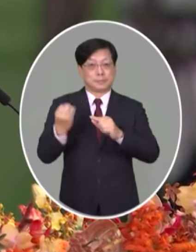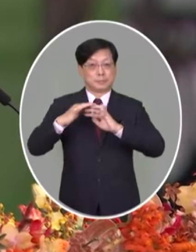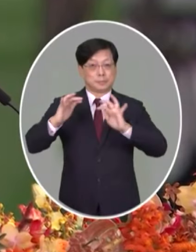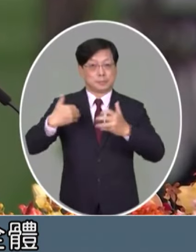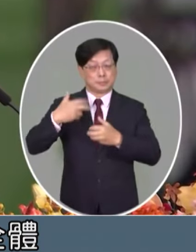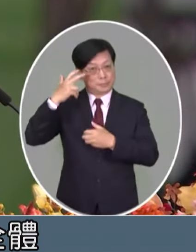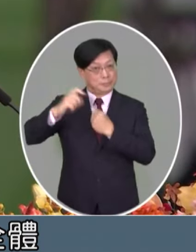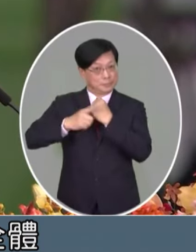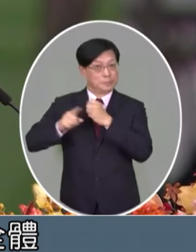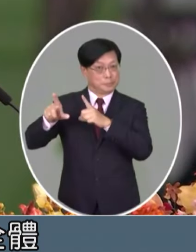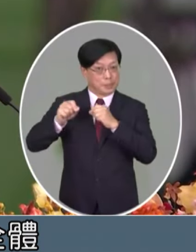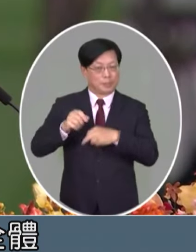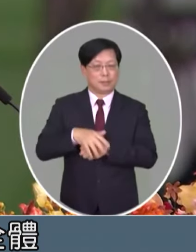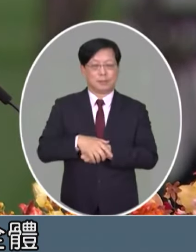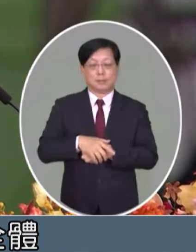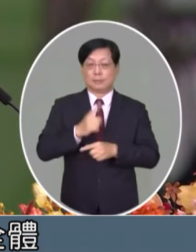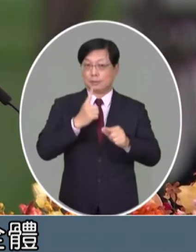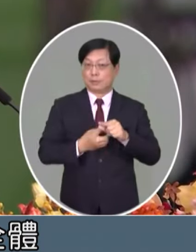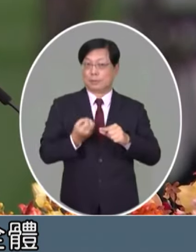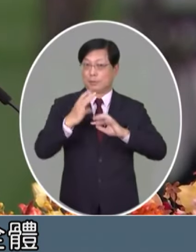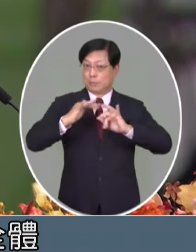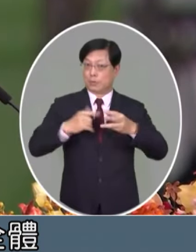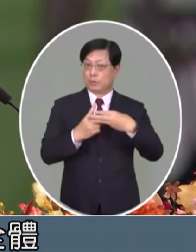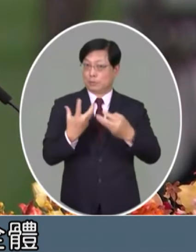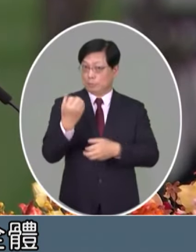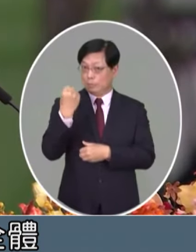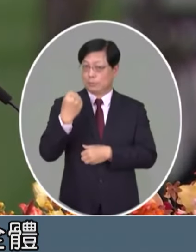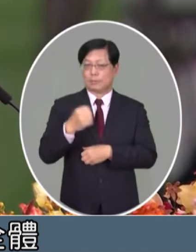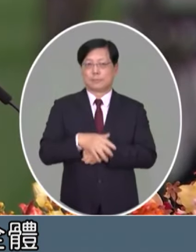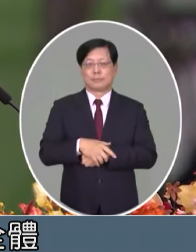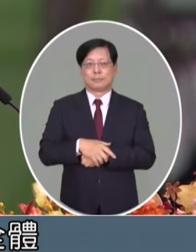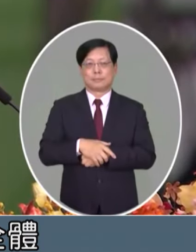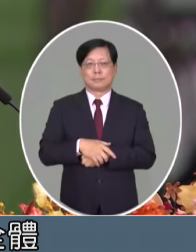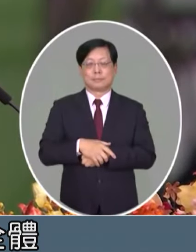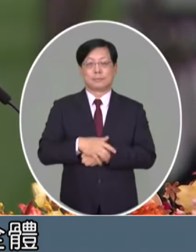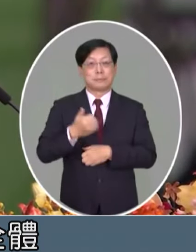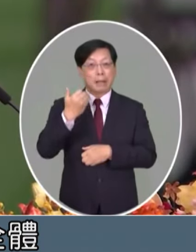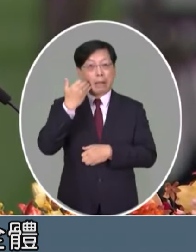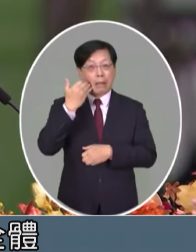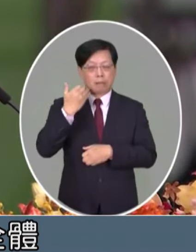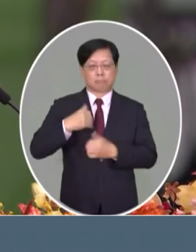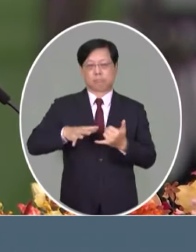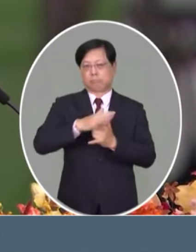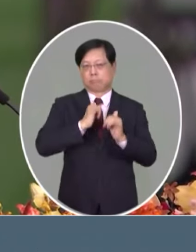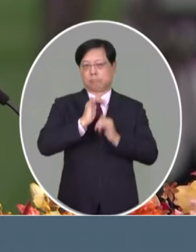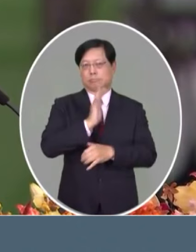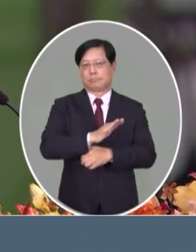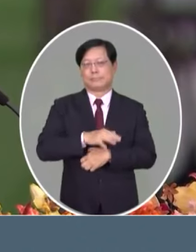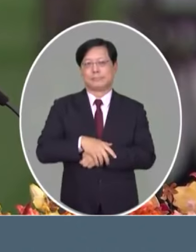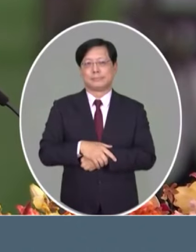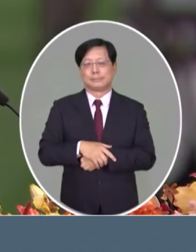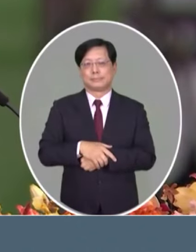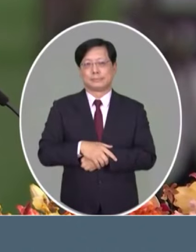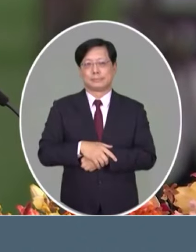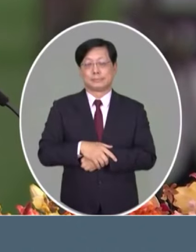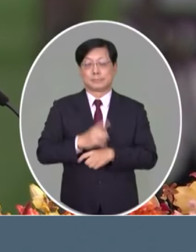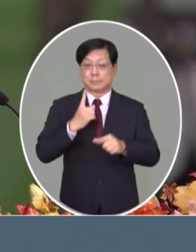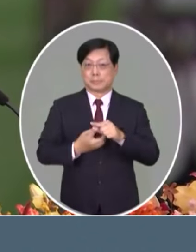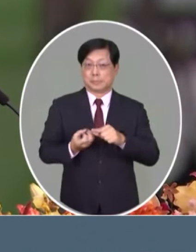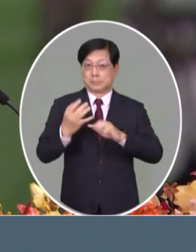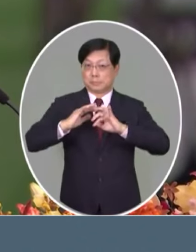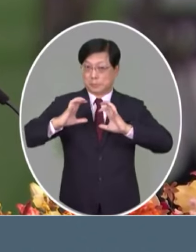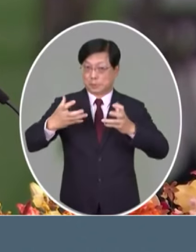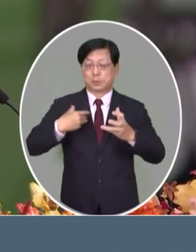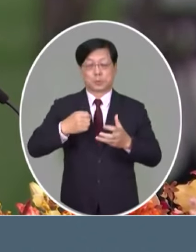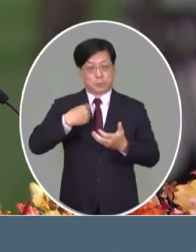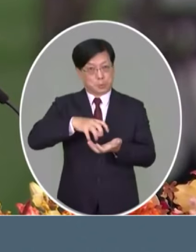宪法， 中华民国主权属于国民全体， 有中华民国国